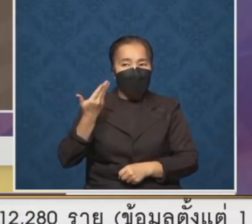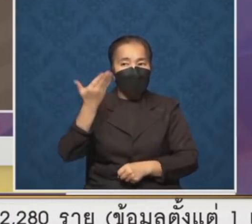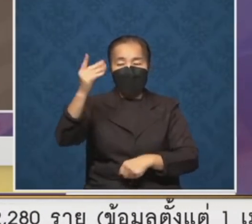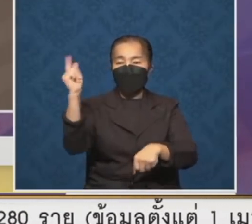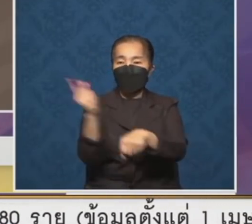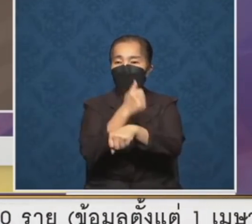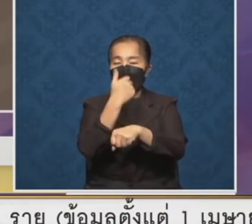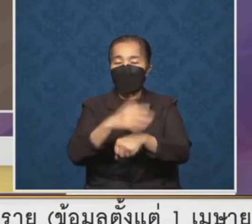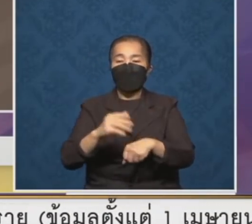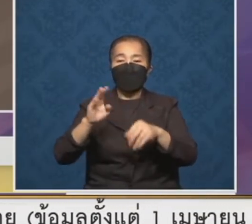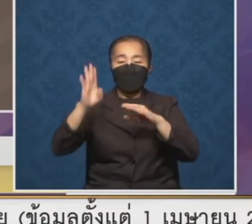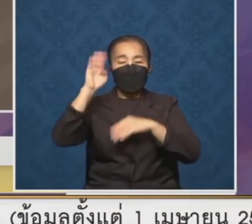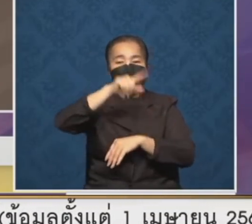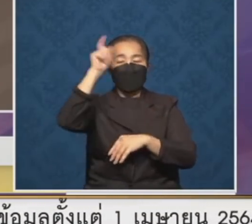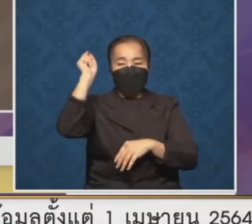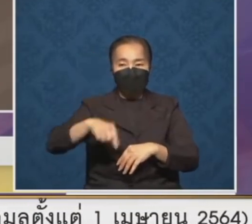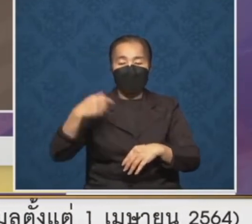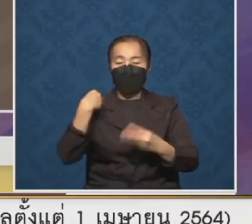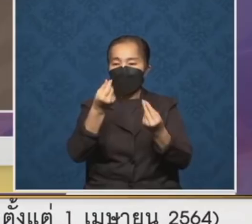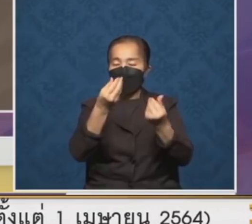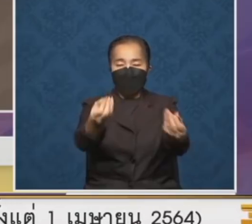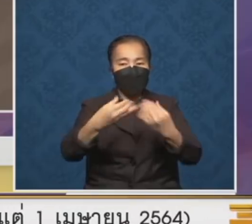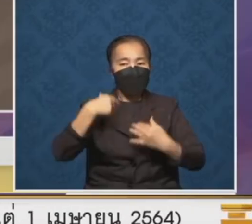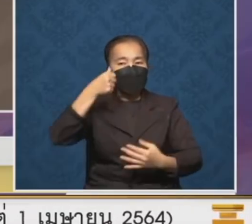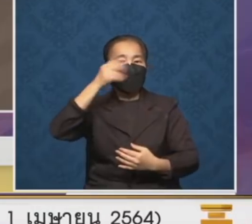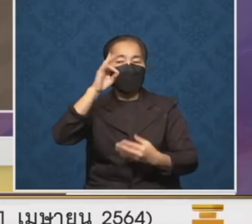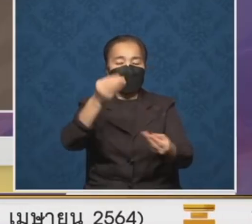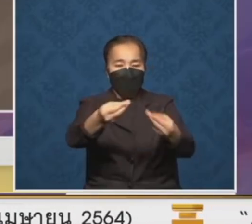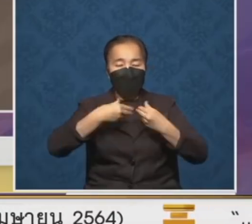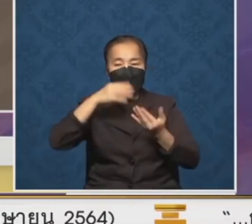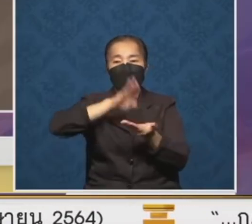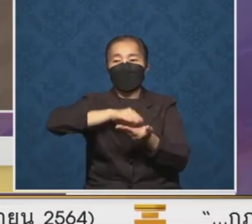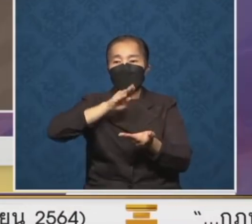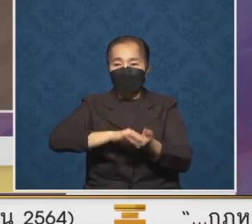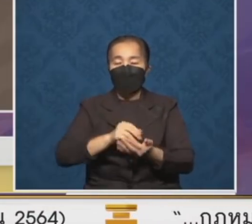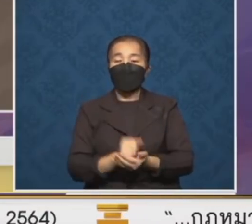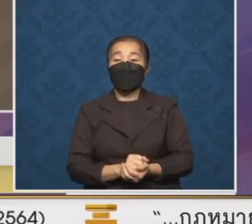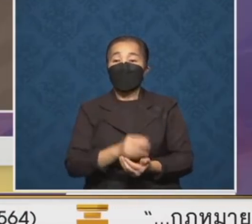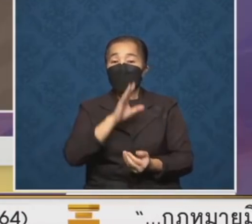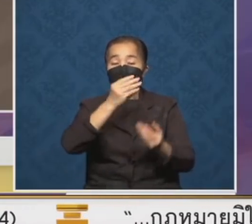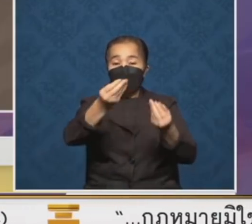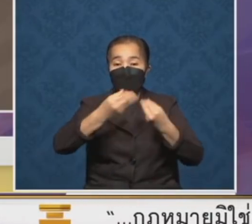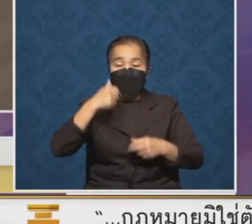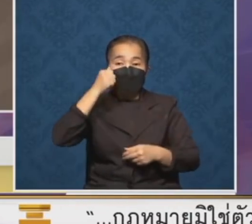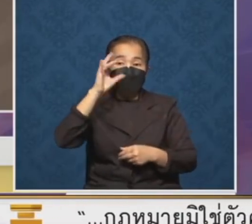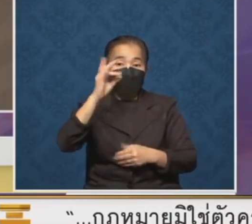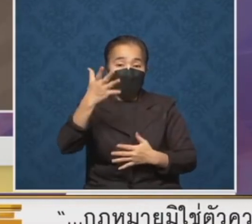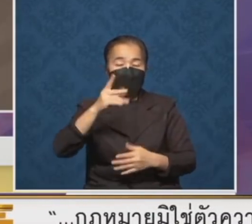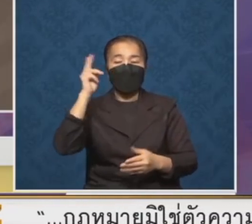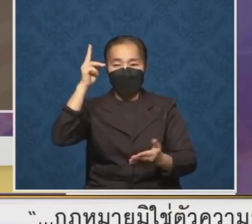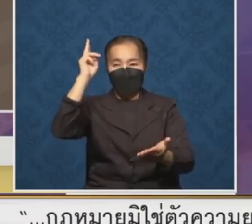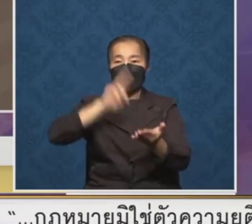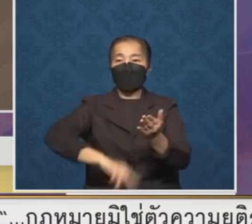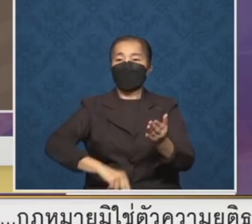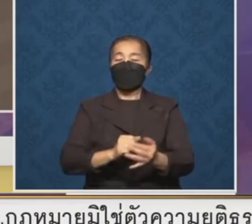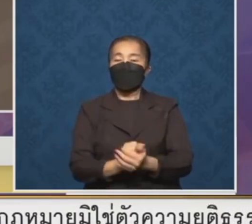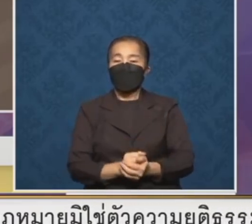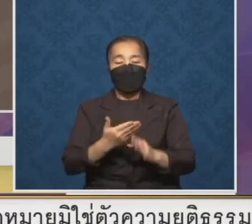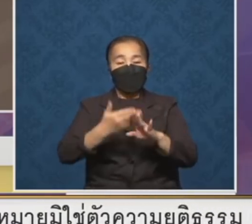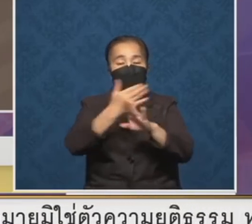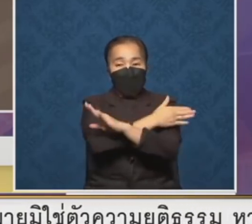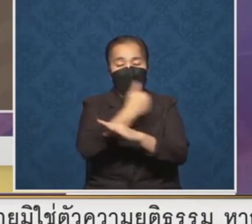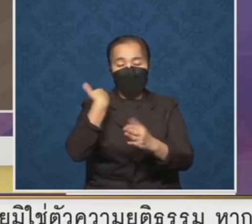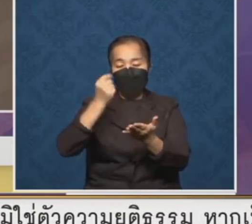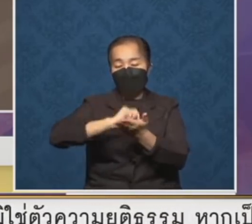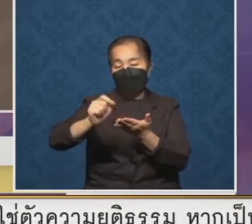ประกอบการเนี่ยต้องส่งให้ภายใน7วันครับและมีโทษปรับด้วยนะครับซึ่งเมื่อตอนที่ร่างไว้เนี่ยก็มีการอ้